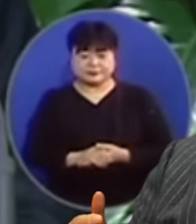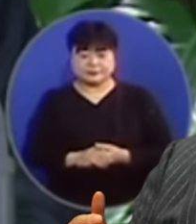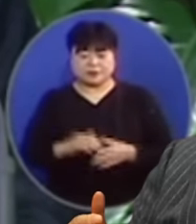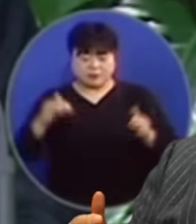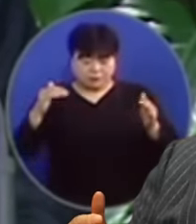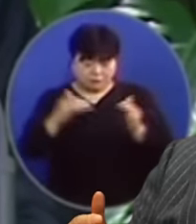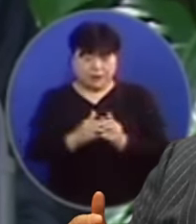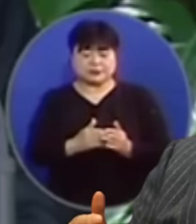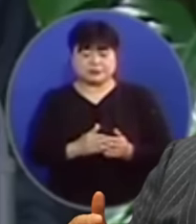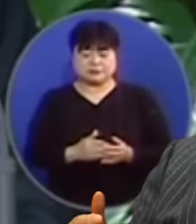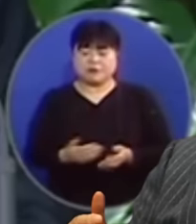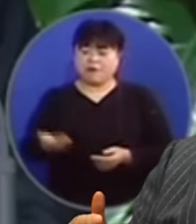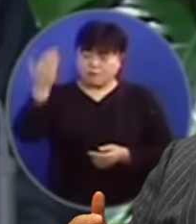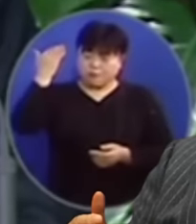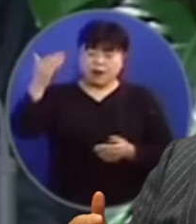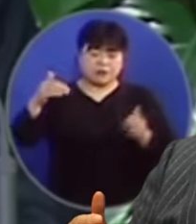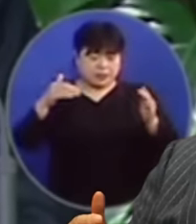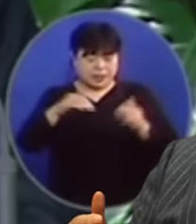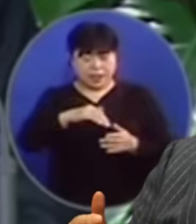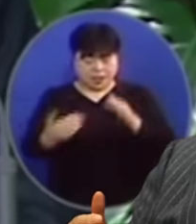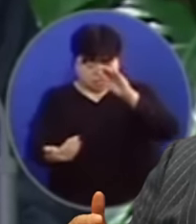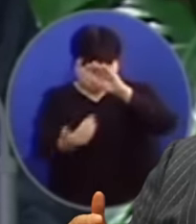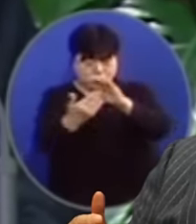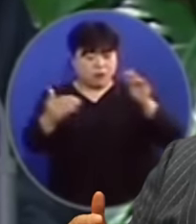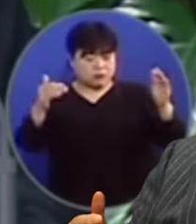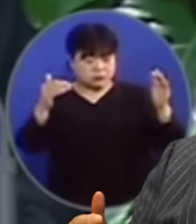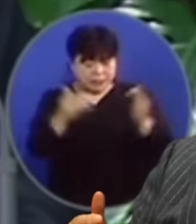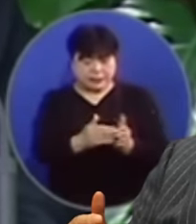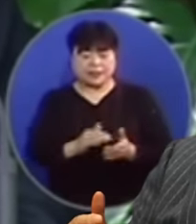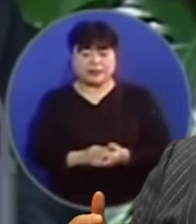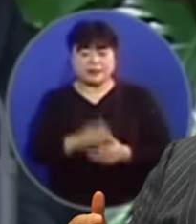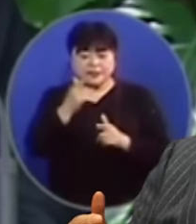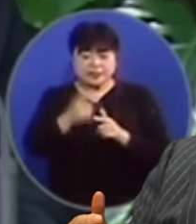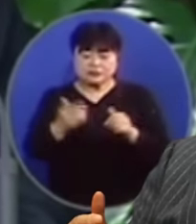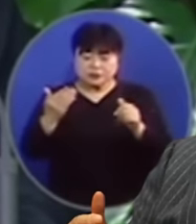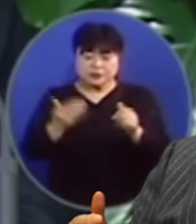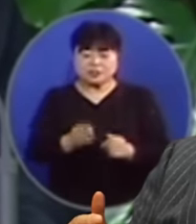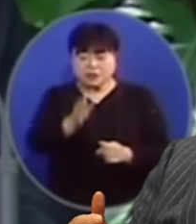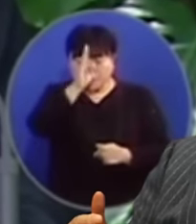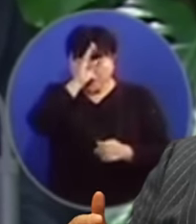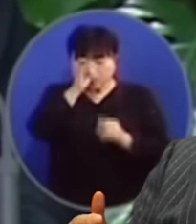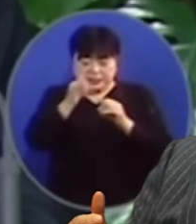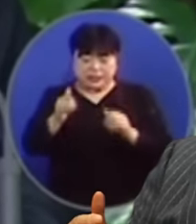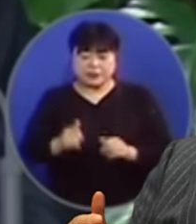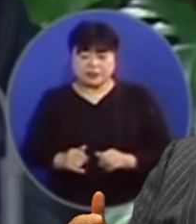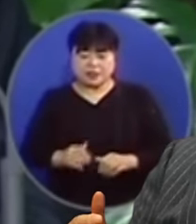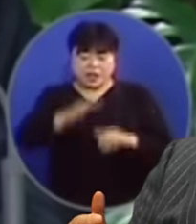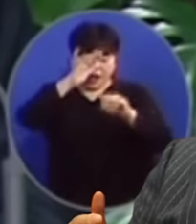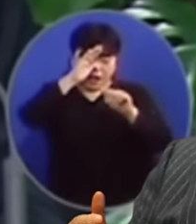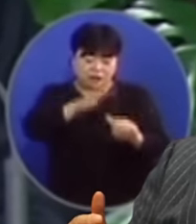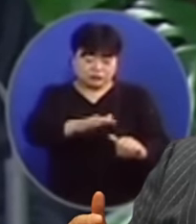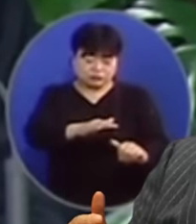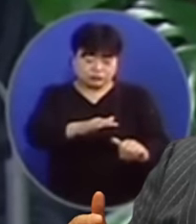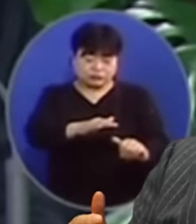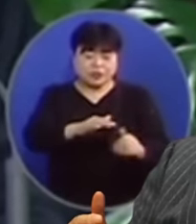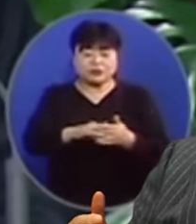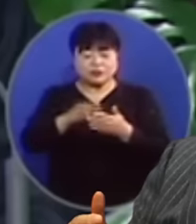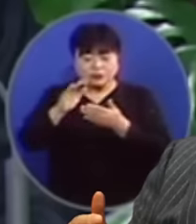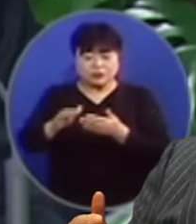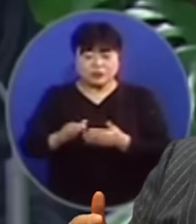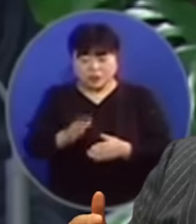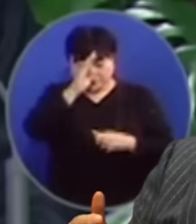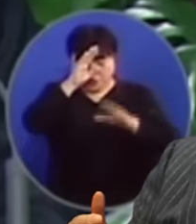완료형 혹은 과거형으로 말하는 것입니다. 예수님께서도 병자에게 안수기도 하시고 난 다음에